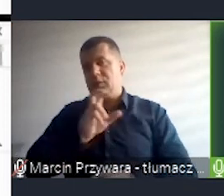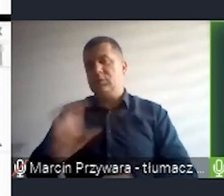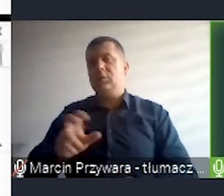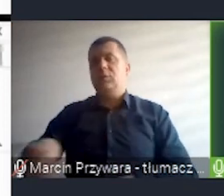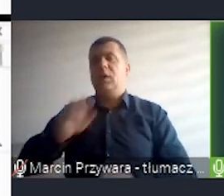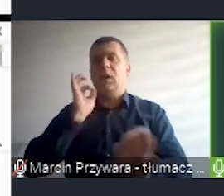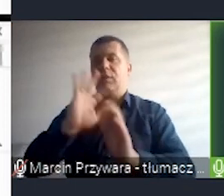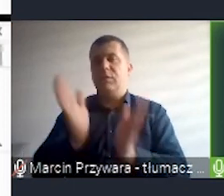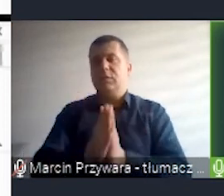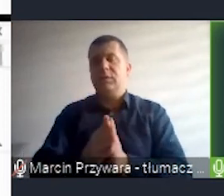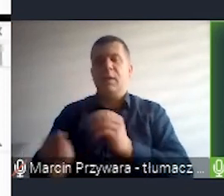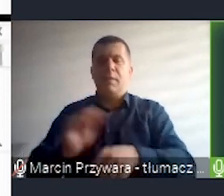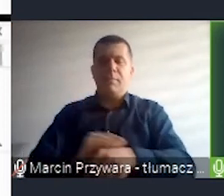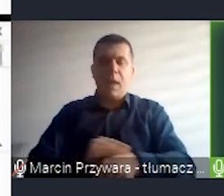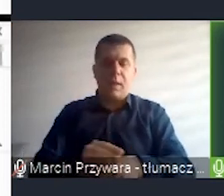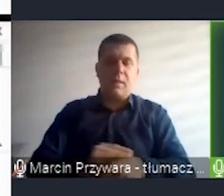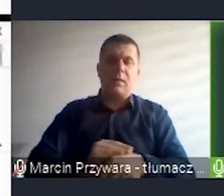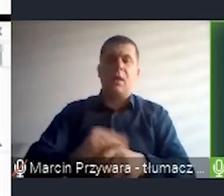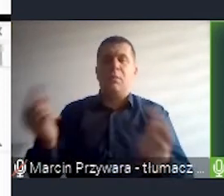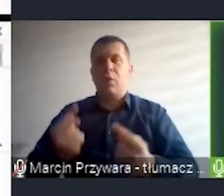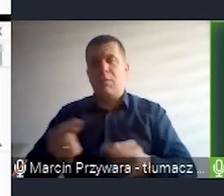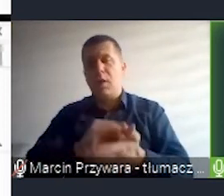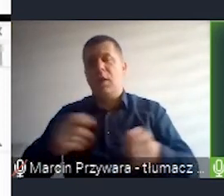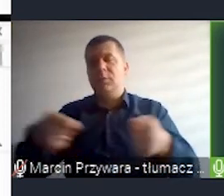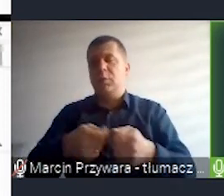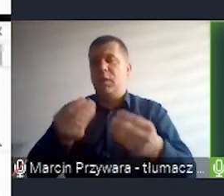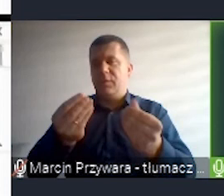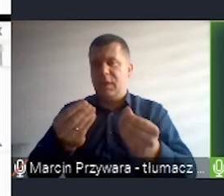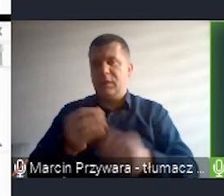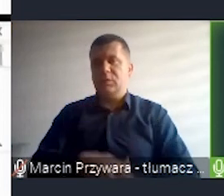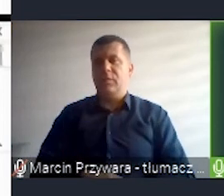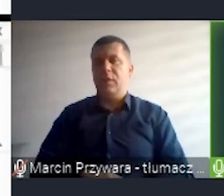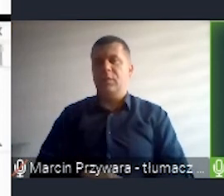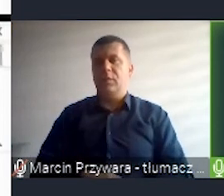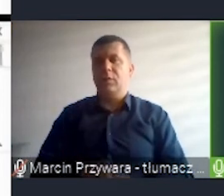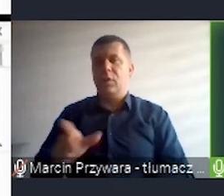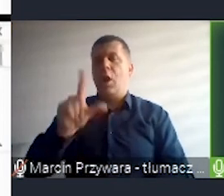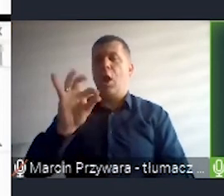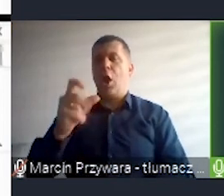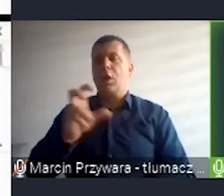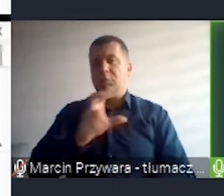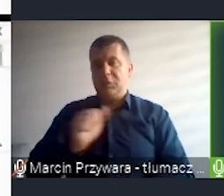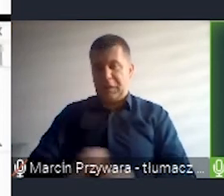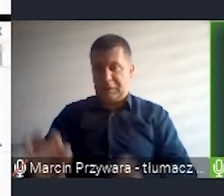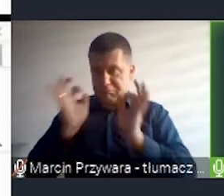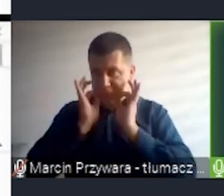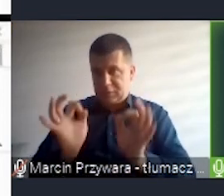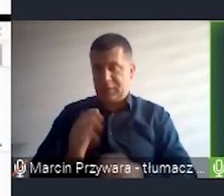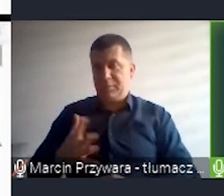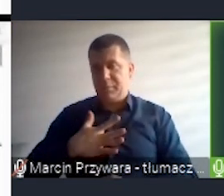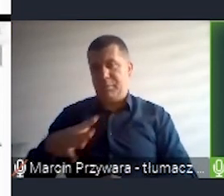na wszystkich materiałach promocyjnych o tym, że projekt jest współfinansowany. No i czy te logotypy są poprawne? Mieliśmy tu już